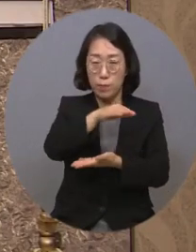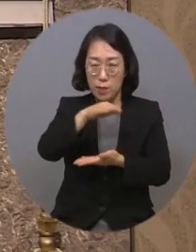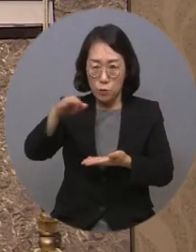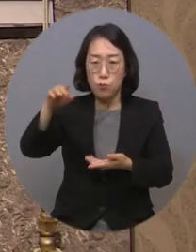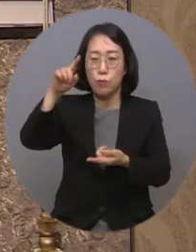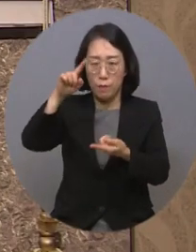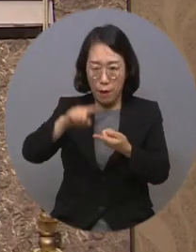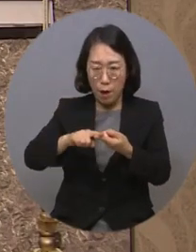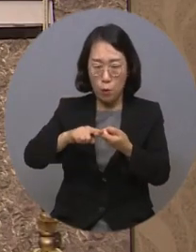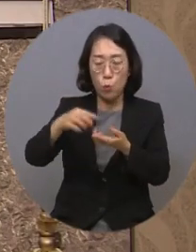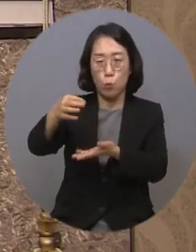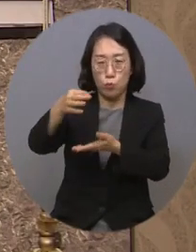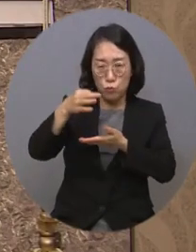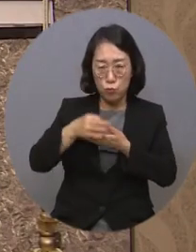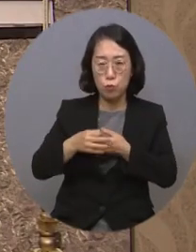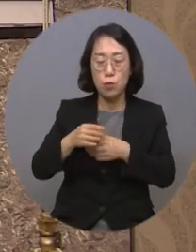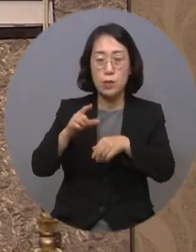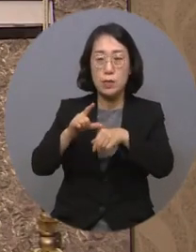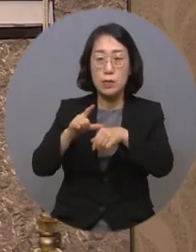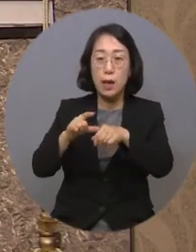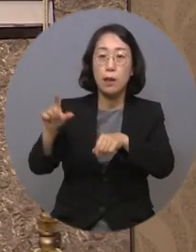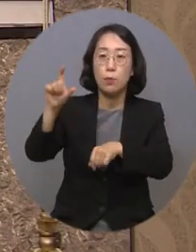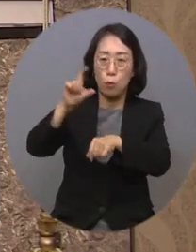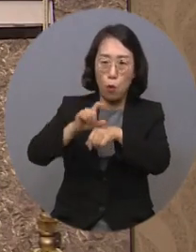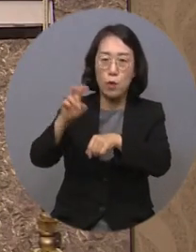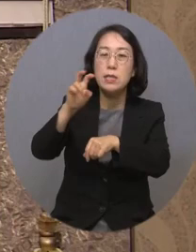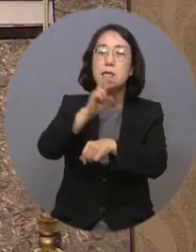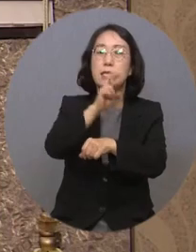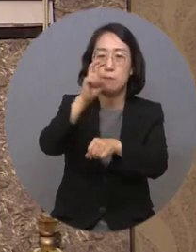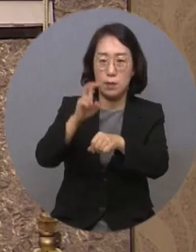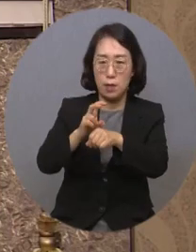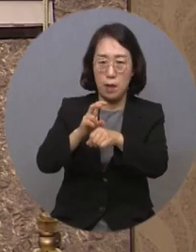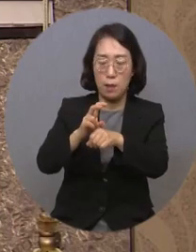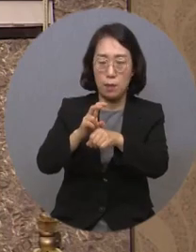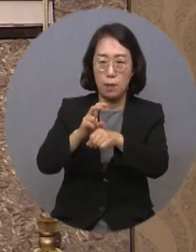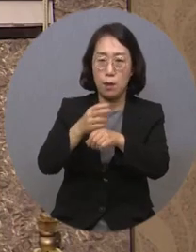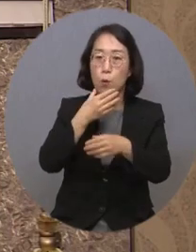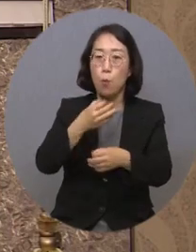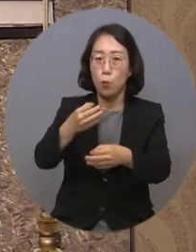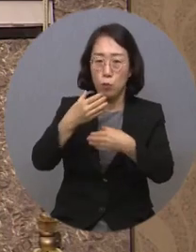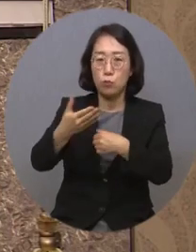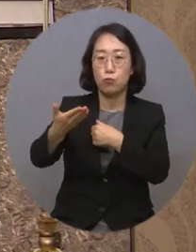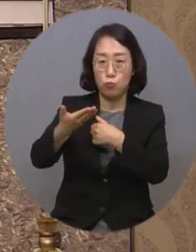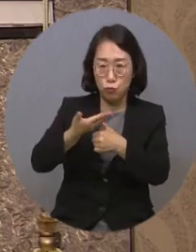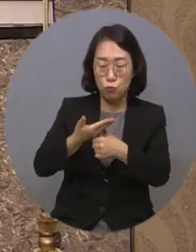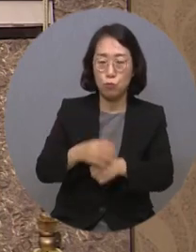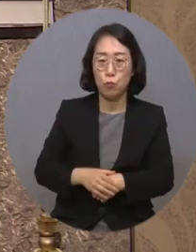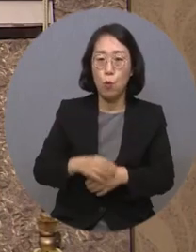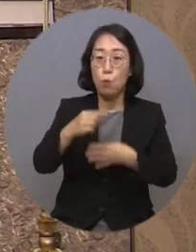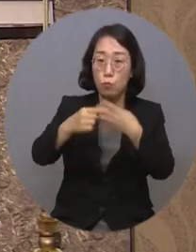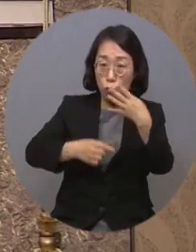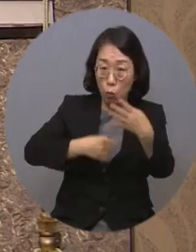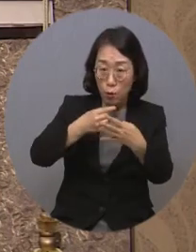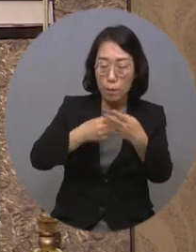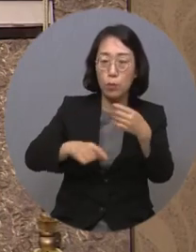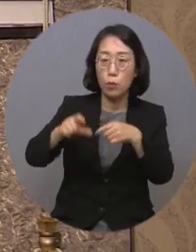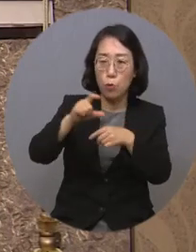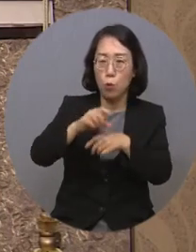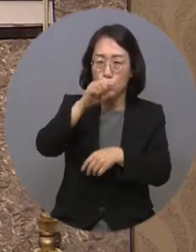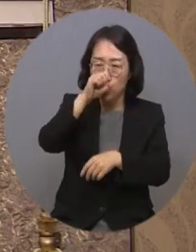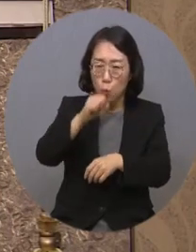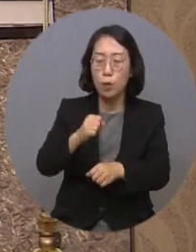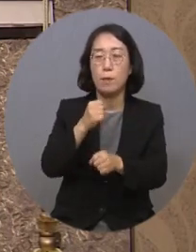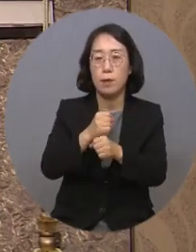기준대로 맞춰주고 시간의 수당을 20시간을 주신 거예요. 그리고 자, 프로그램도 좀 질럽게 해야 된다.